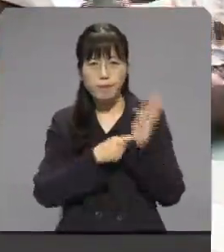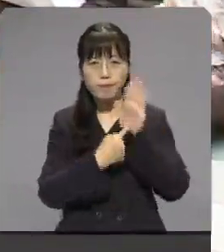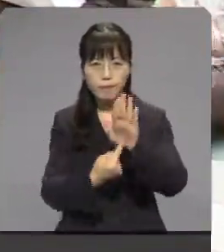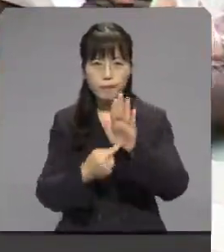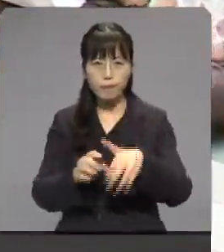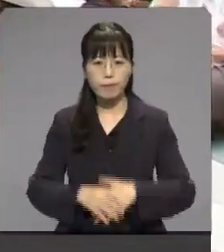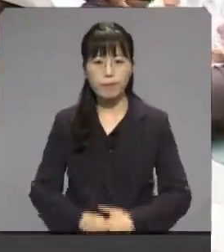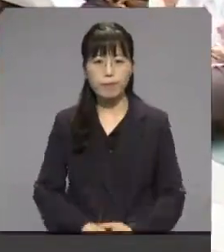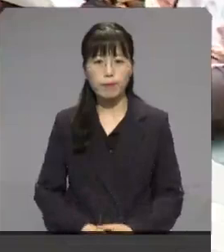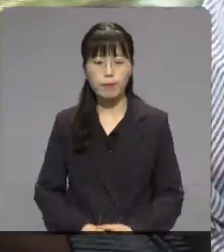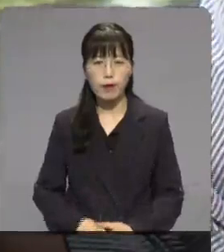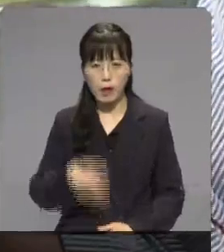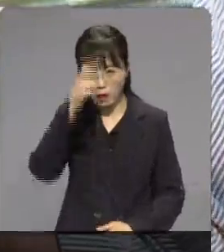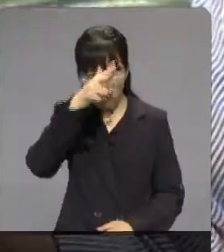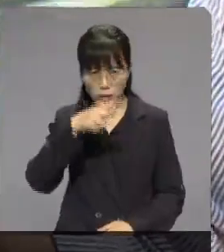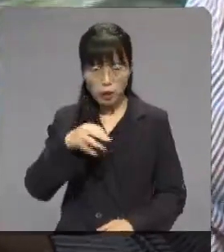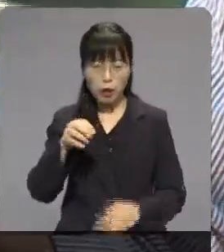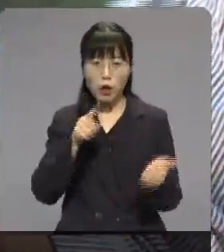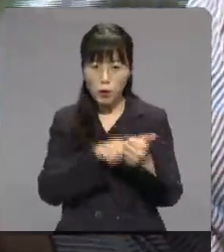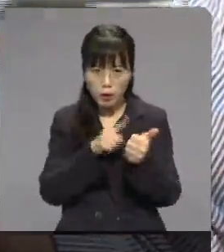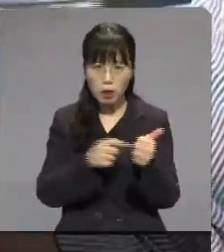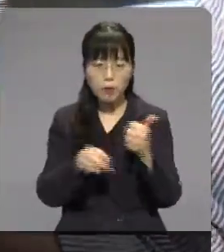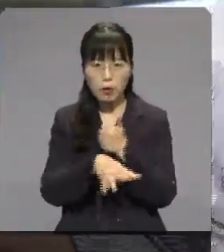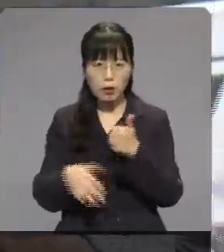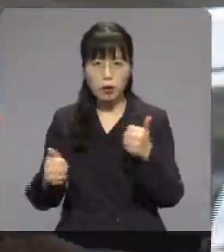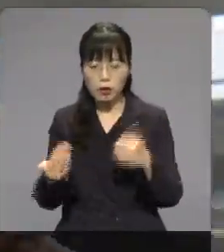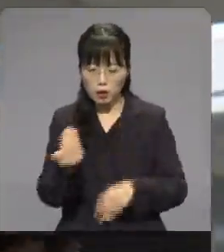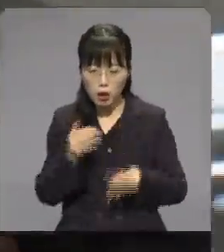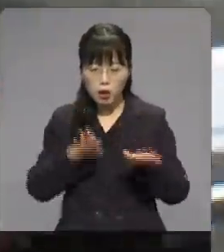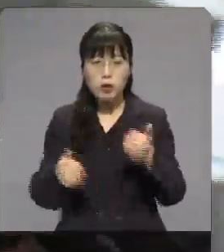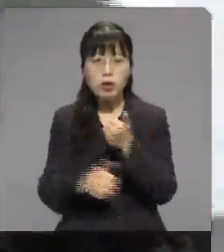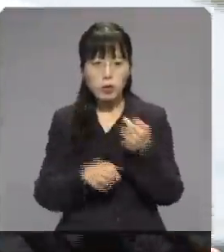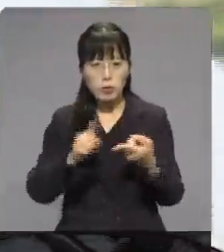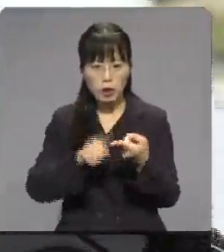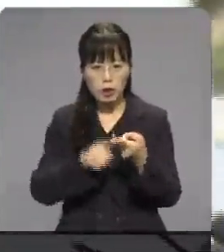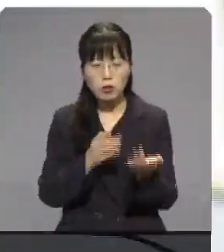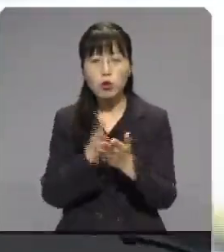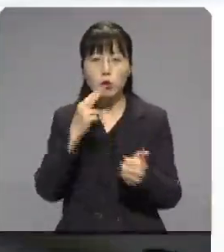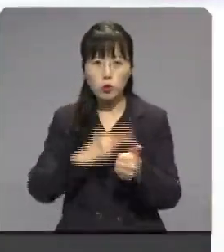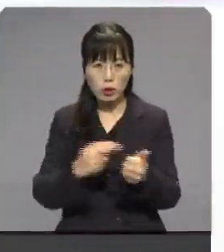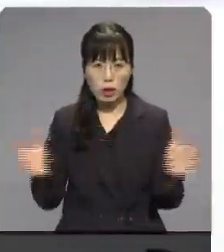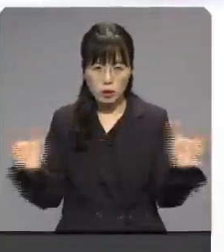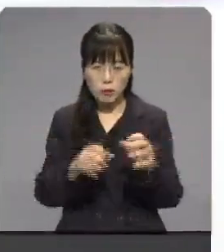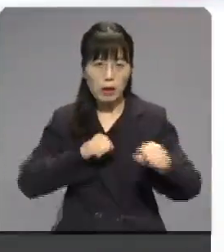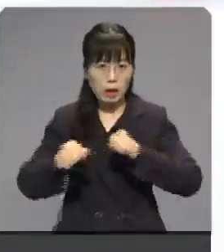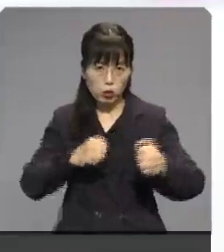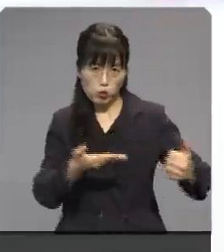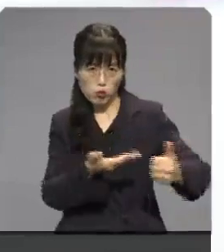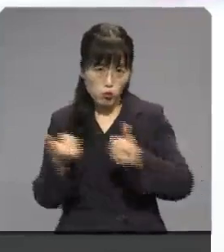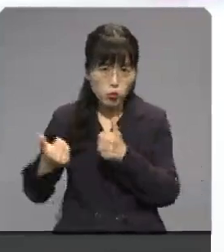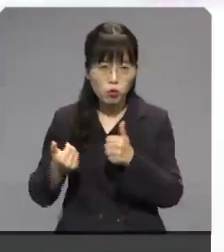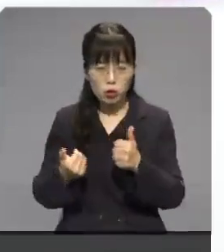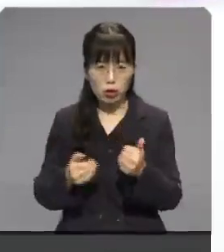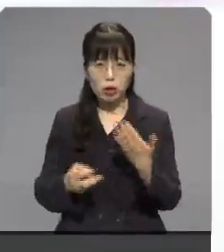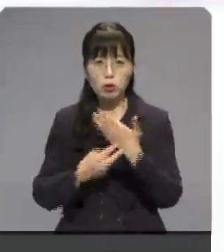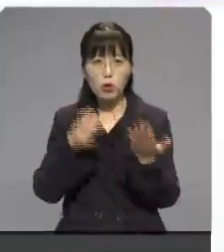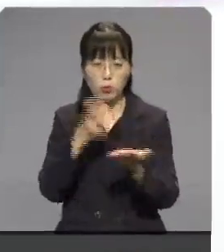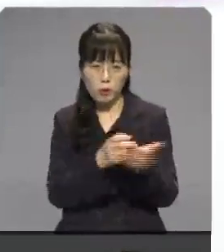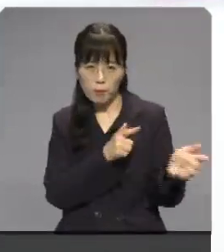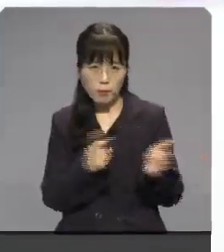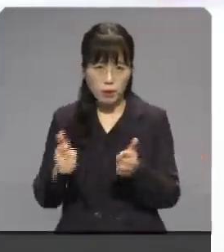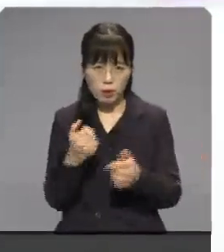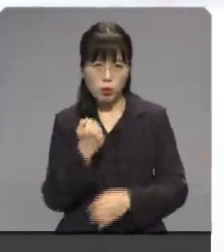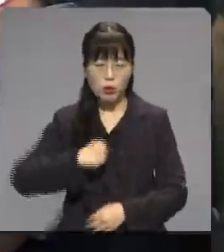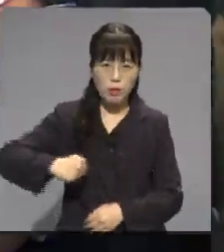말했습니다. 경찰은 임 회장을 비롯한 의협 전현직 간부들이 전공의들의 집단 행동을 부추겨 의료법 등을